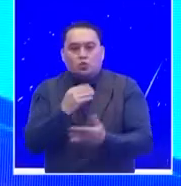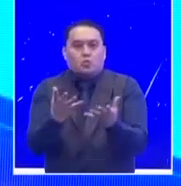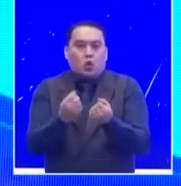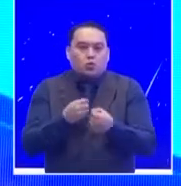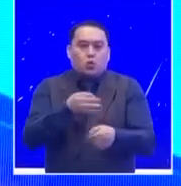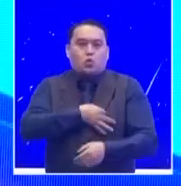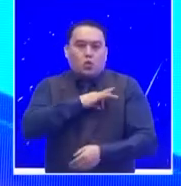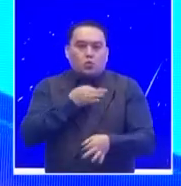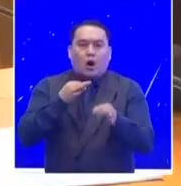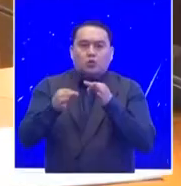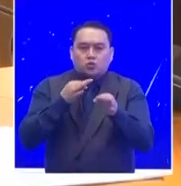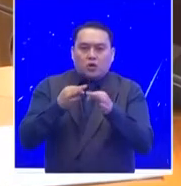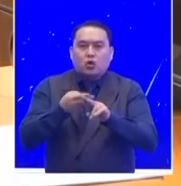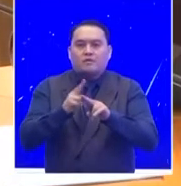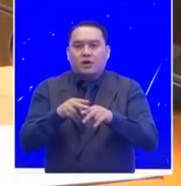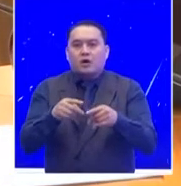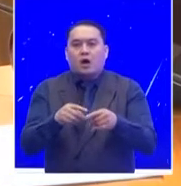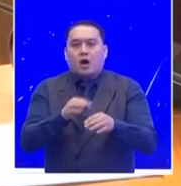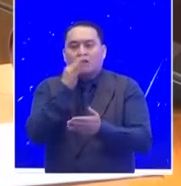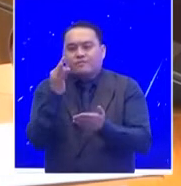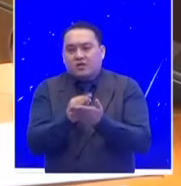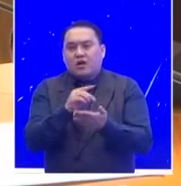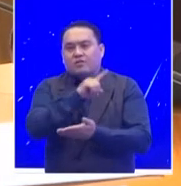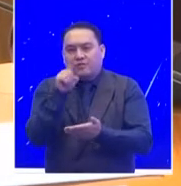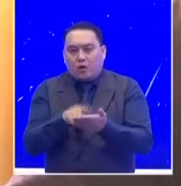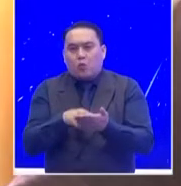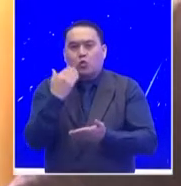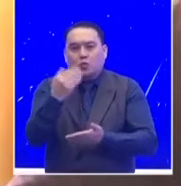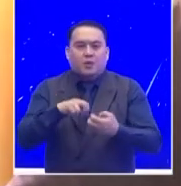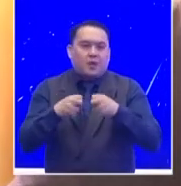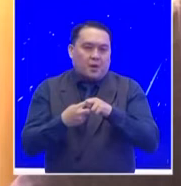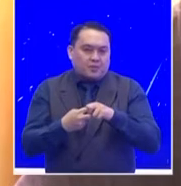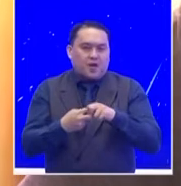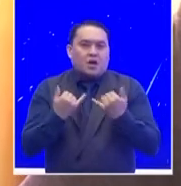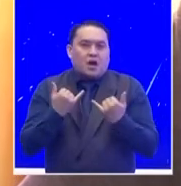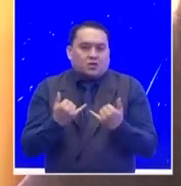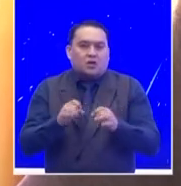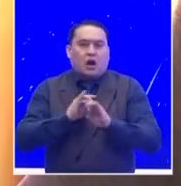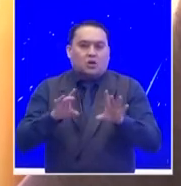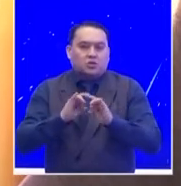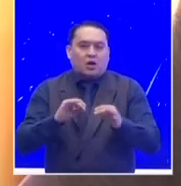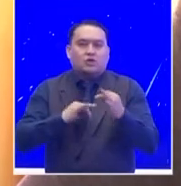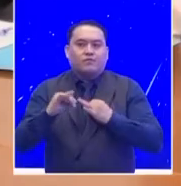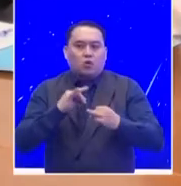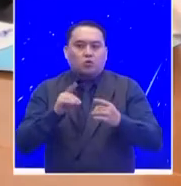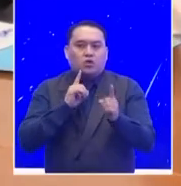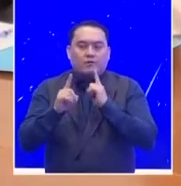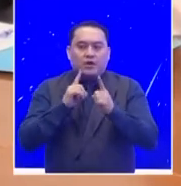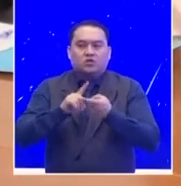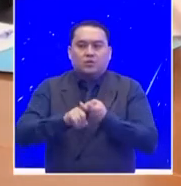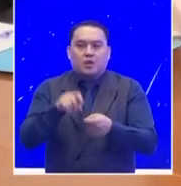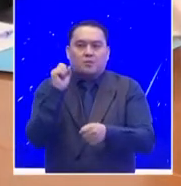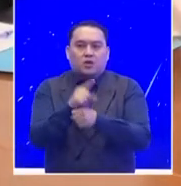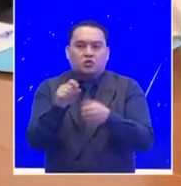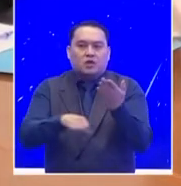получить юридическую консультацию и развернутые ответы по всем волнующим их проблемам. Как было отмечено в ходе круглого стола, в связи с